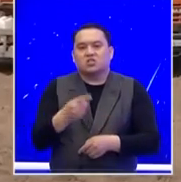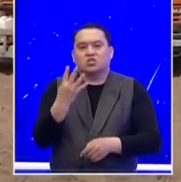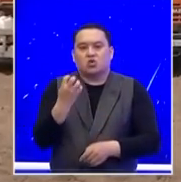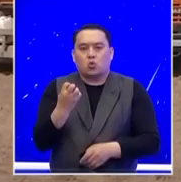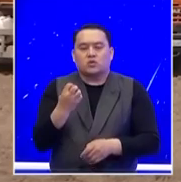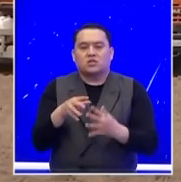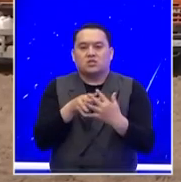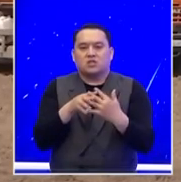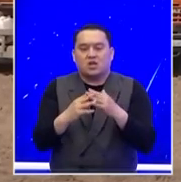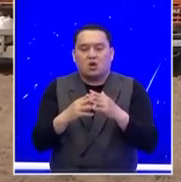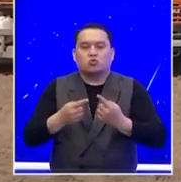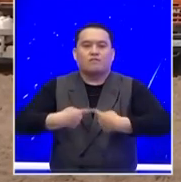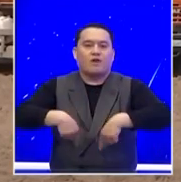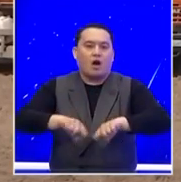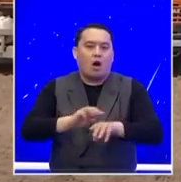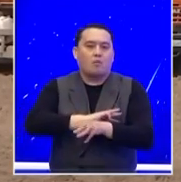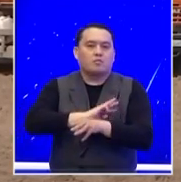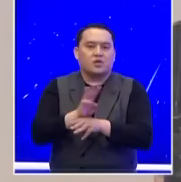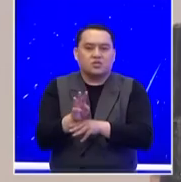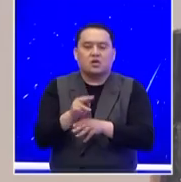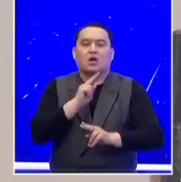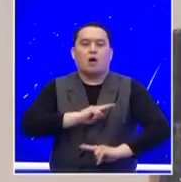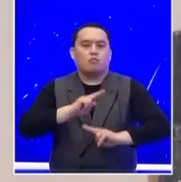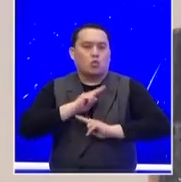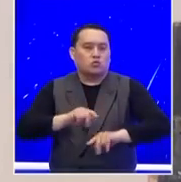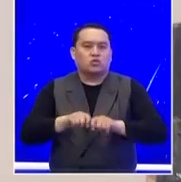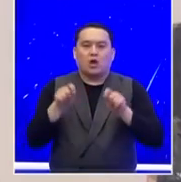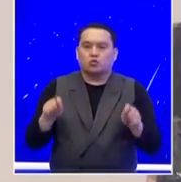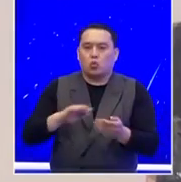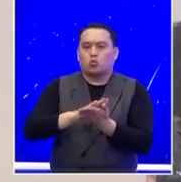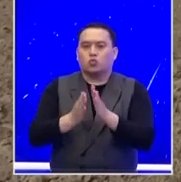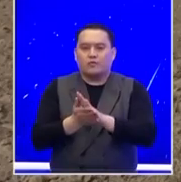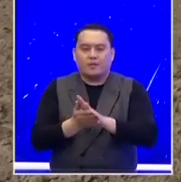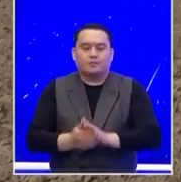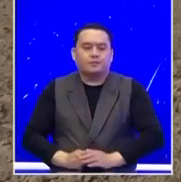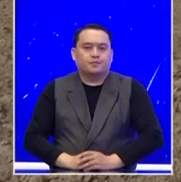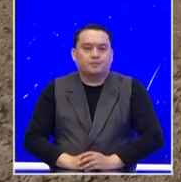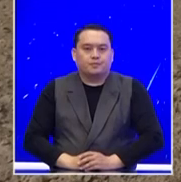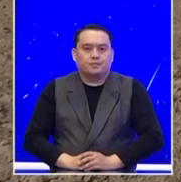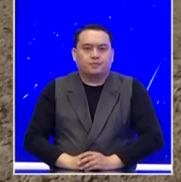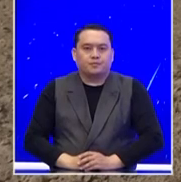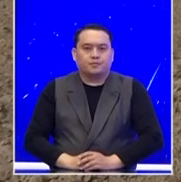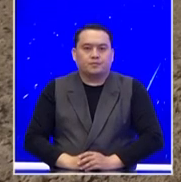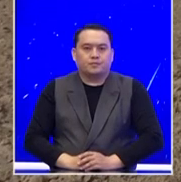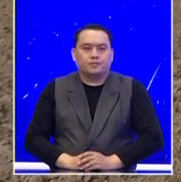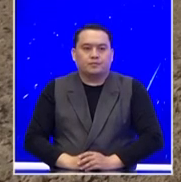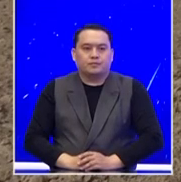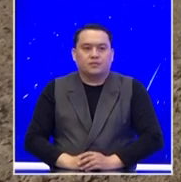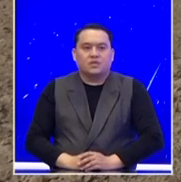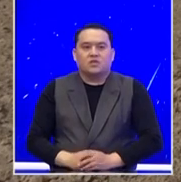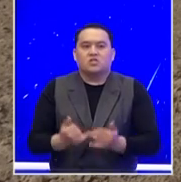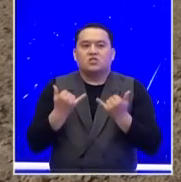1400 сельхозформирований. Для обеспечения их бесперебойной работы создаются необходимые условия. На сегодняшний день льготная